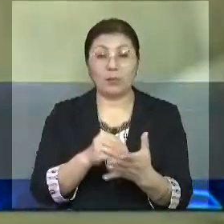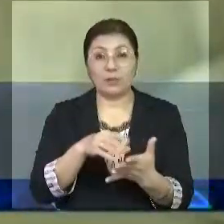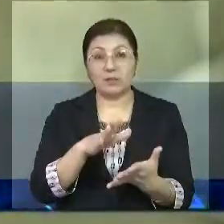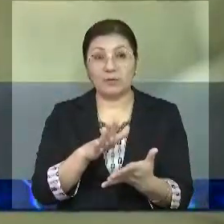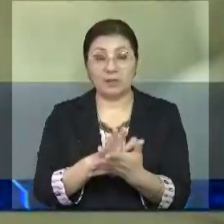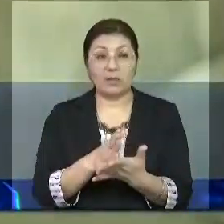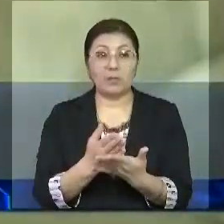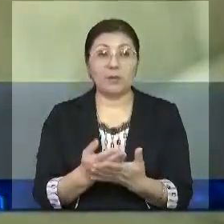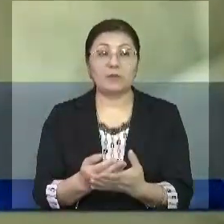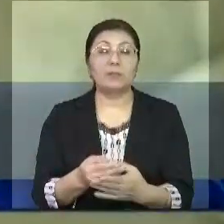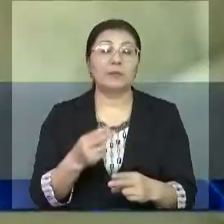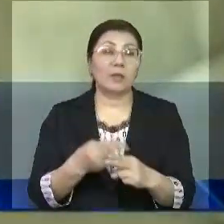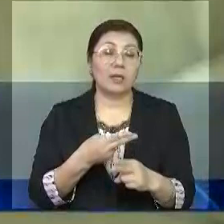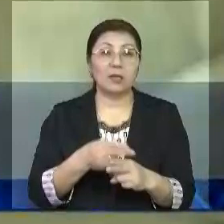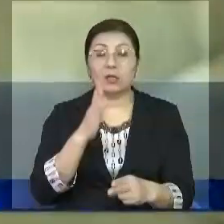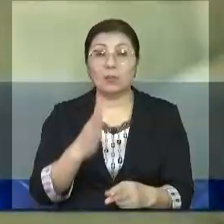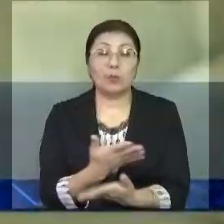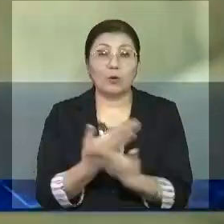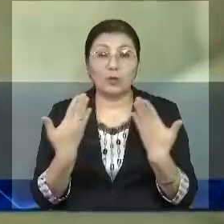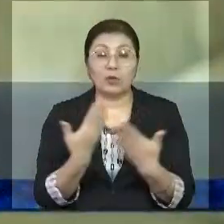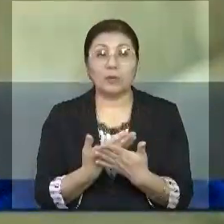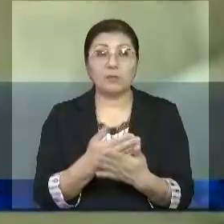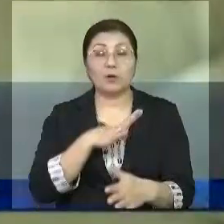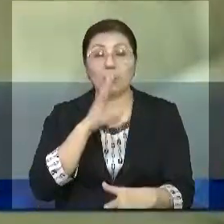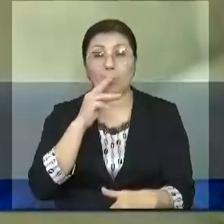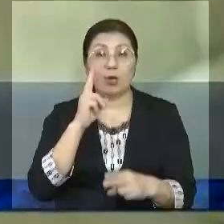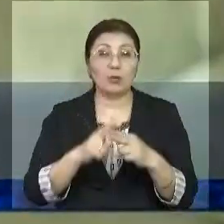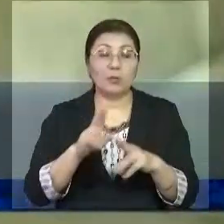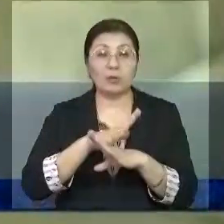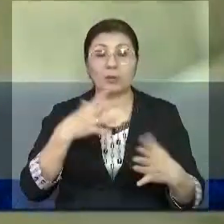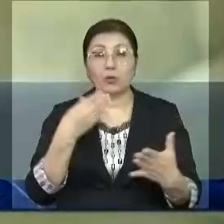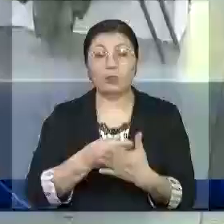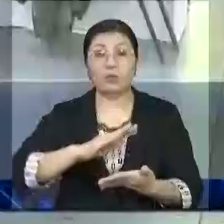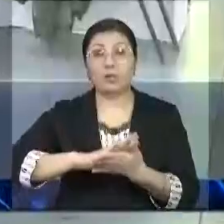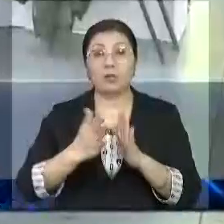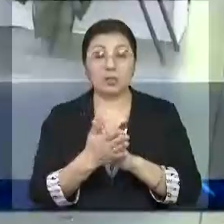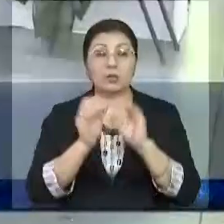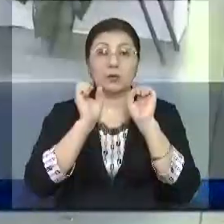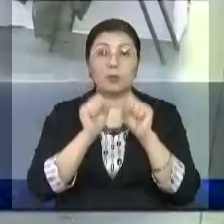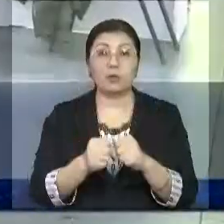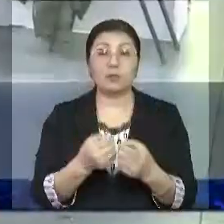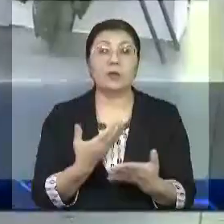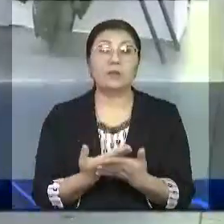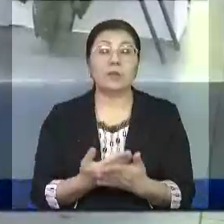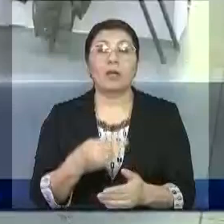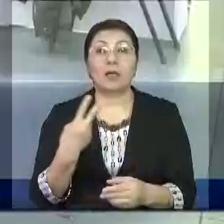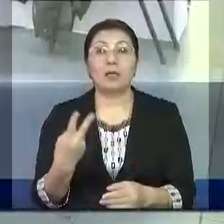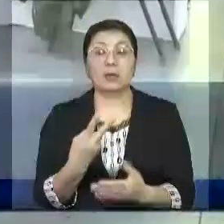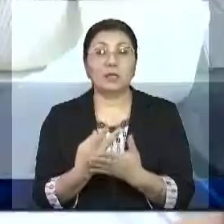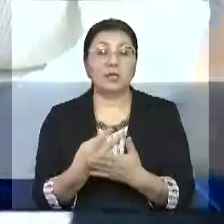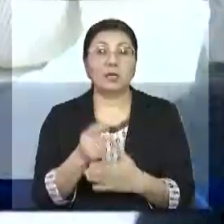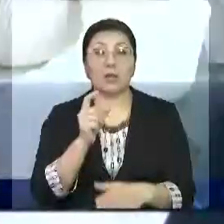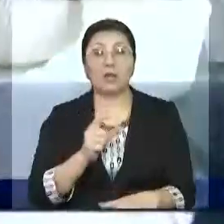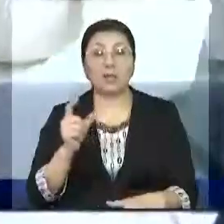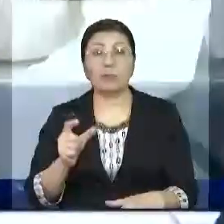кезінде ешқандай кедергі әкелмейді. Көп уақыт жоғалтпай ақ өзара келісімге келуге болады. Сарапшылардың пікірінше, екі серіктес ішінде